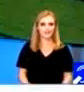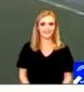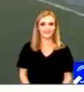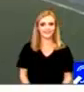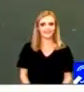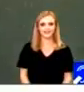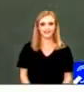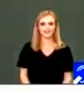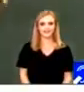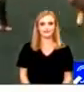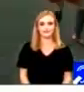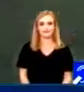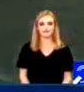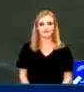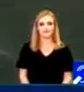mini-fotbal.